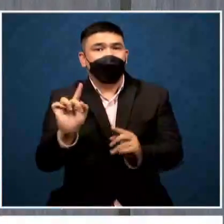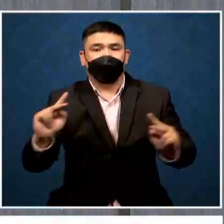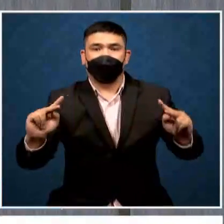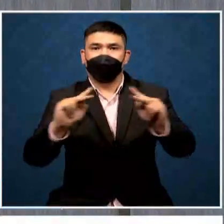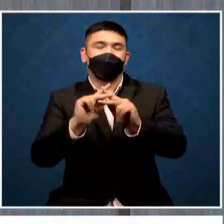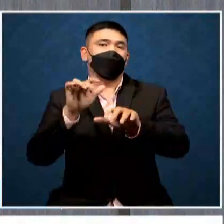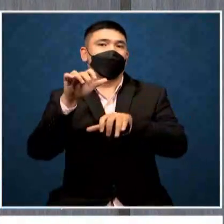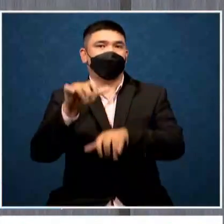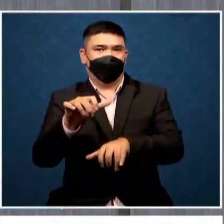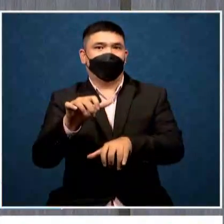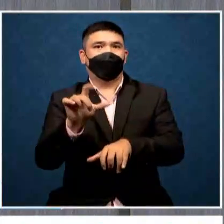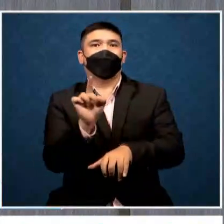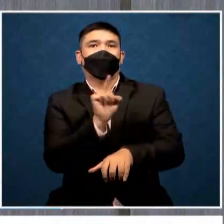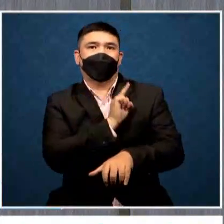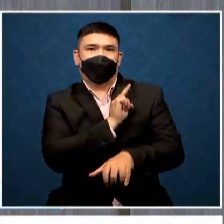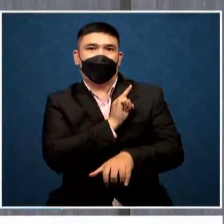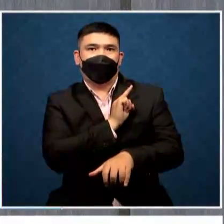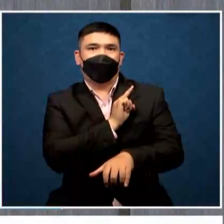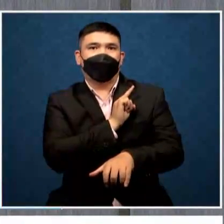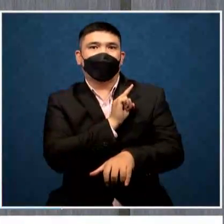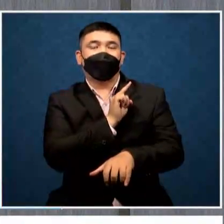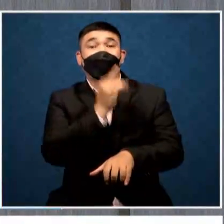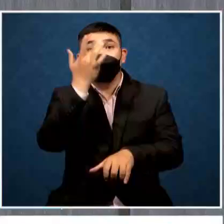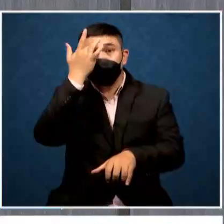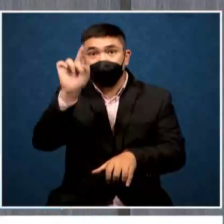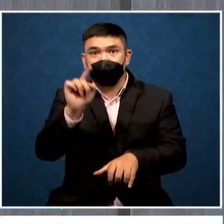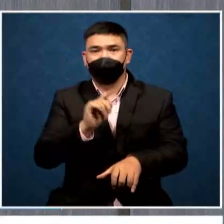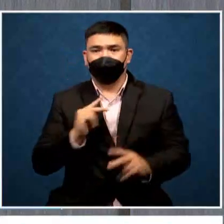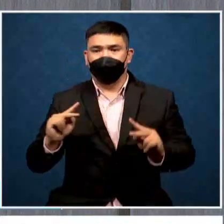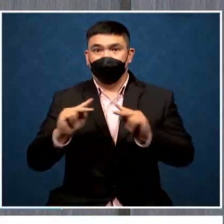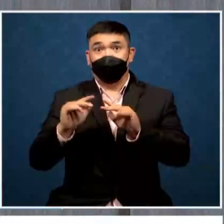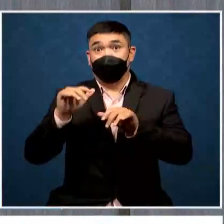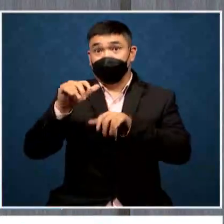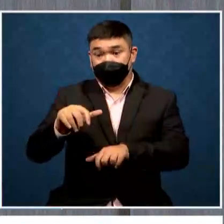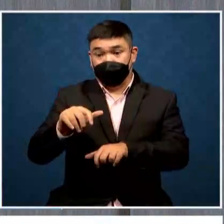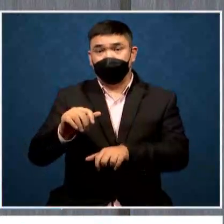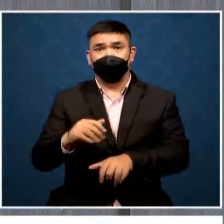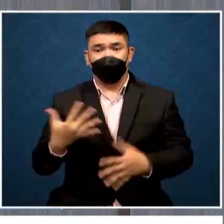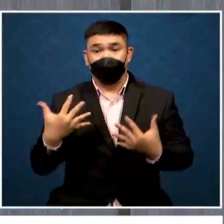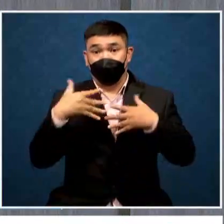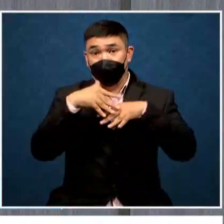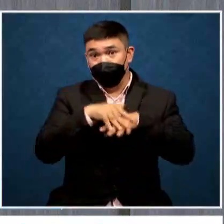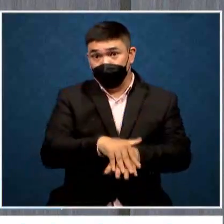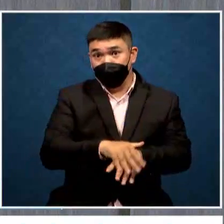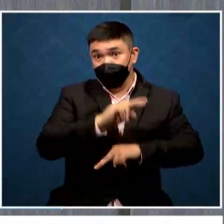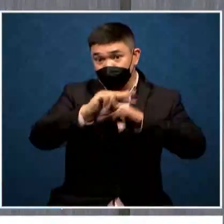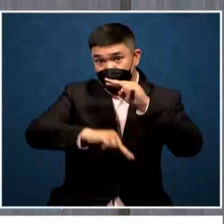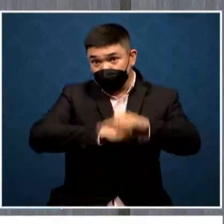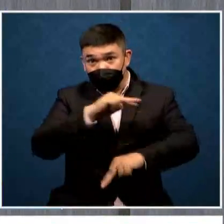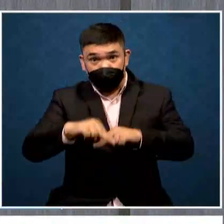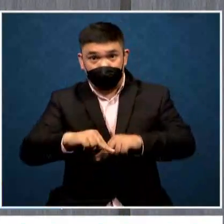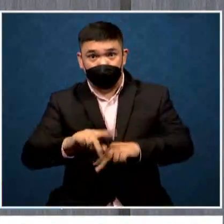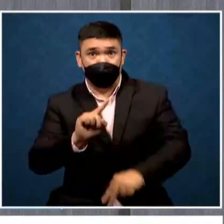หาดไทยโดยตรงเพราะผู้ที่จะขออนุญาตรวมทั้งการกำกับการดู